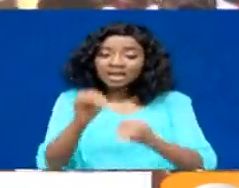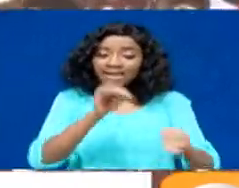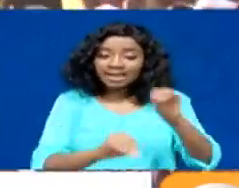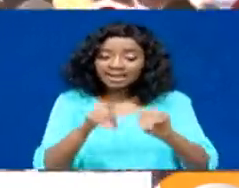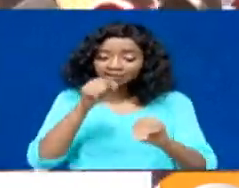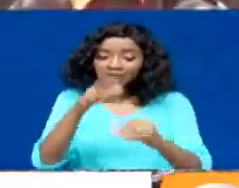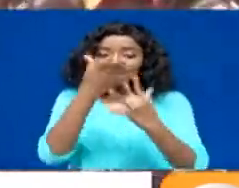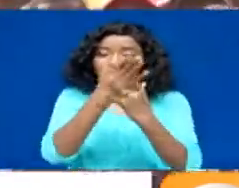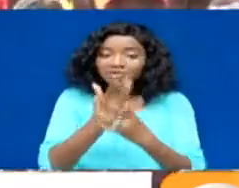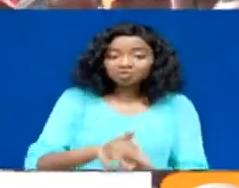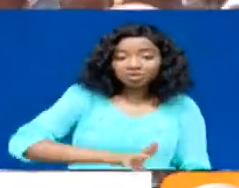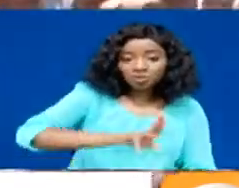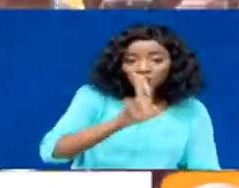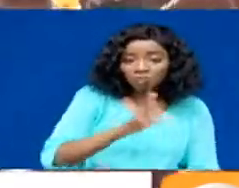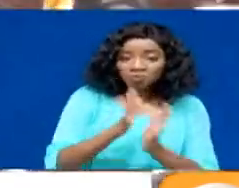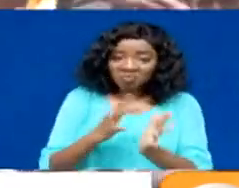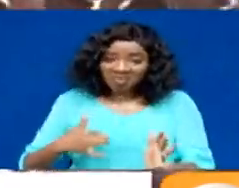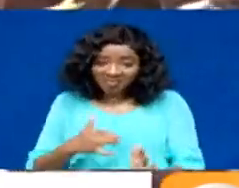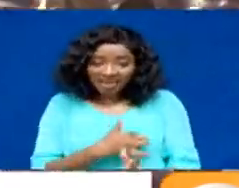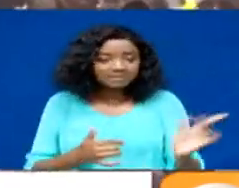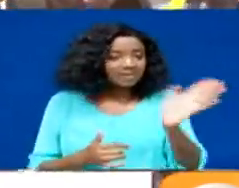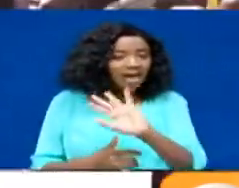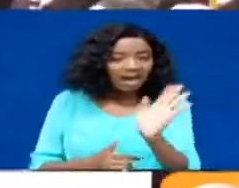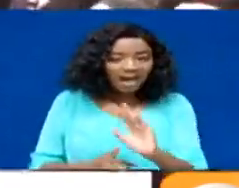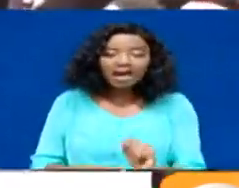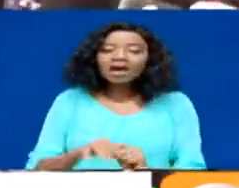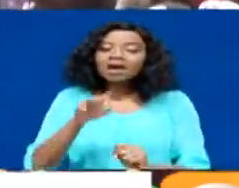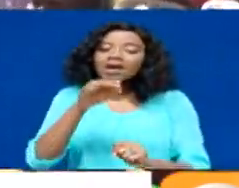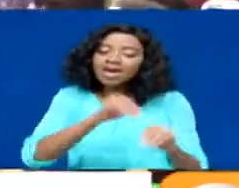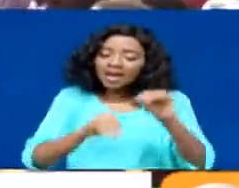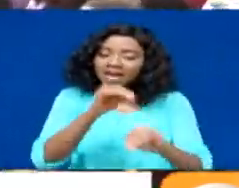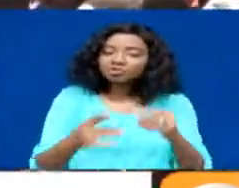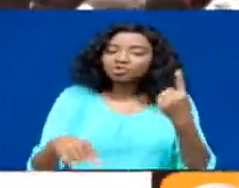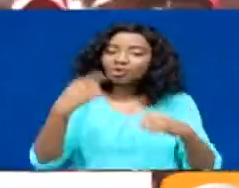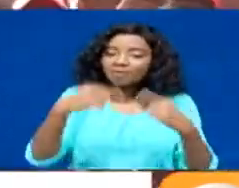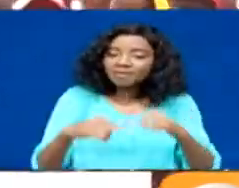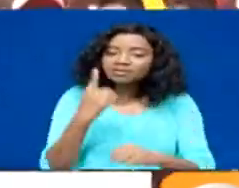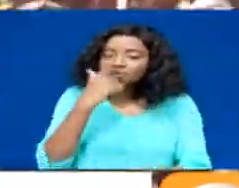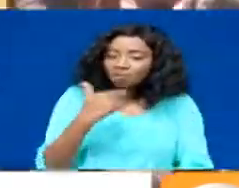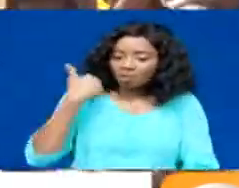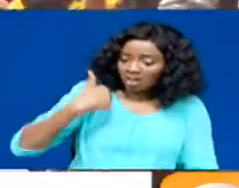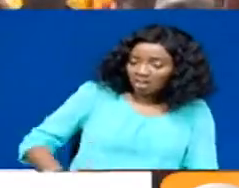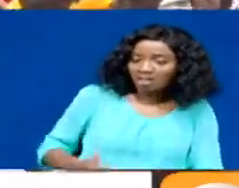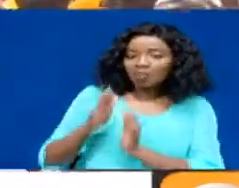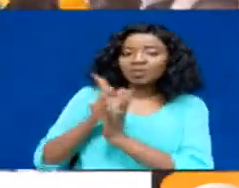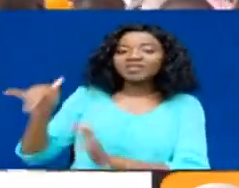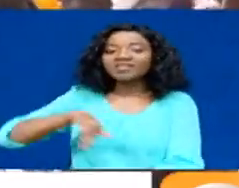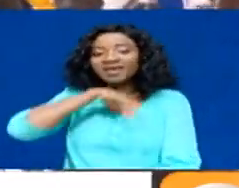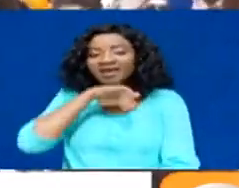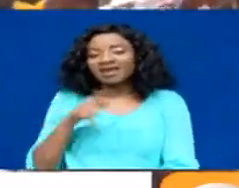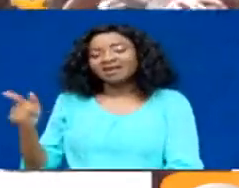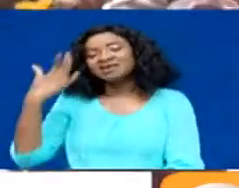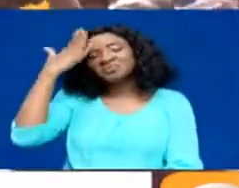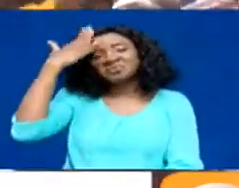sio kati ya Uhuru Kenyatta na sisi. Uchaguzi ni kati ya sisi na bwana kitendawili. Na huyo kitendawili